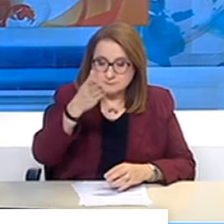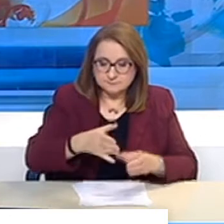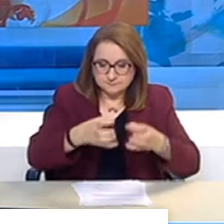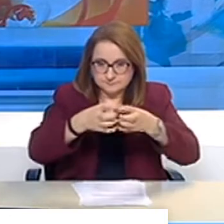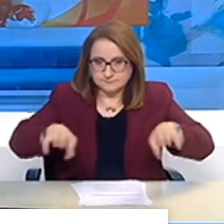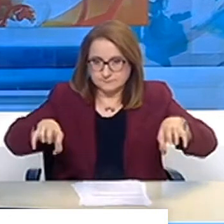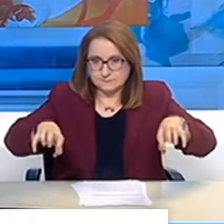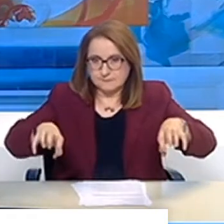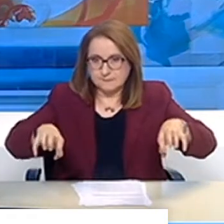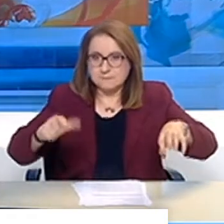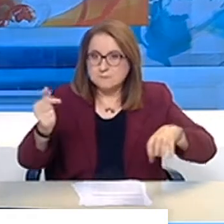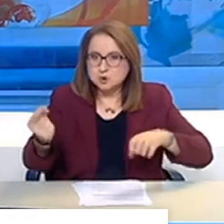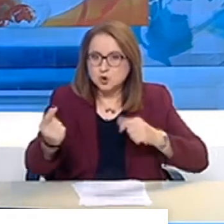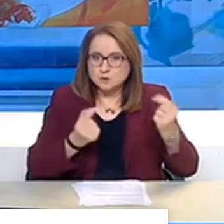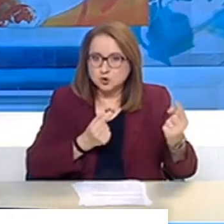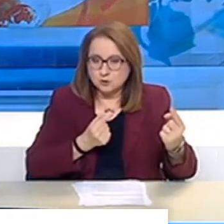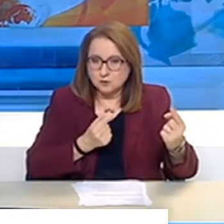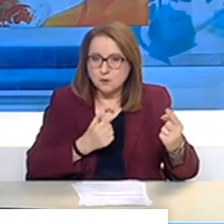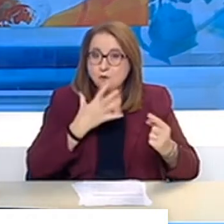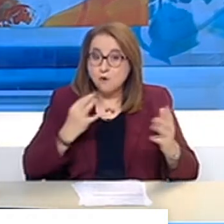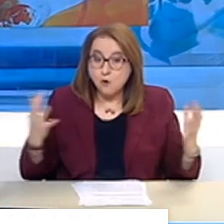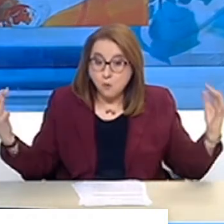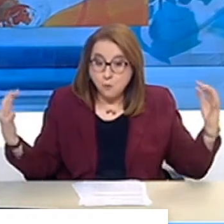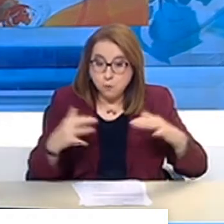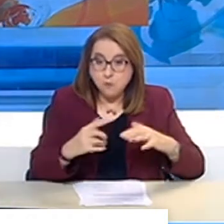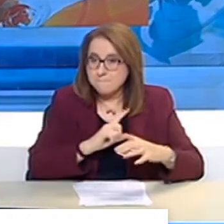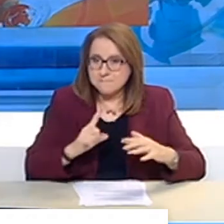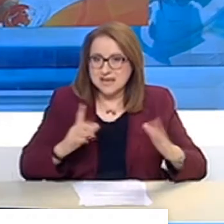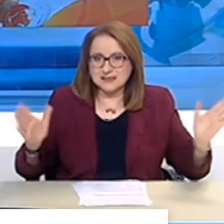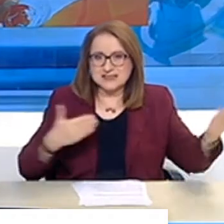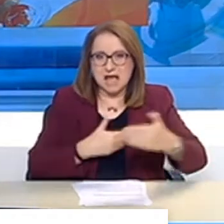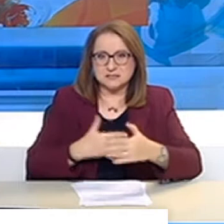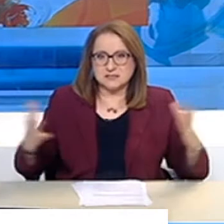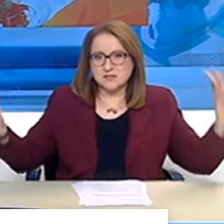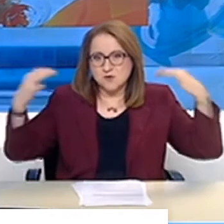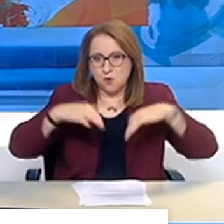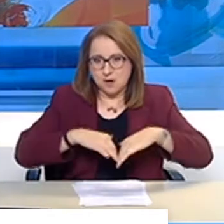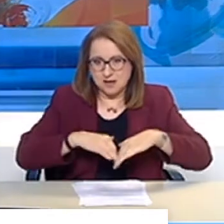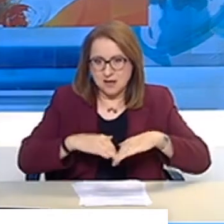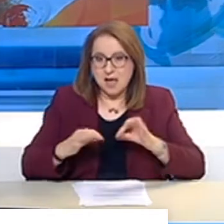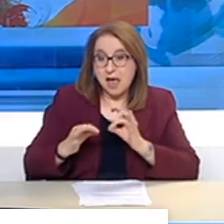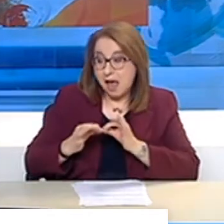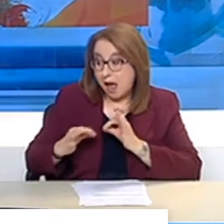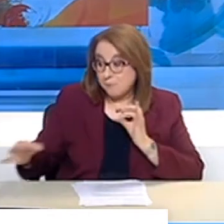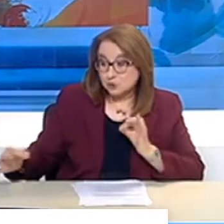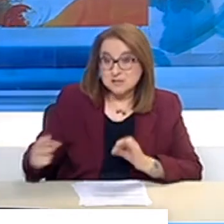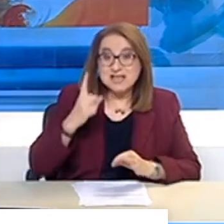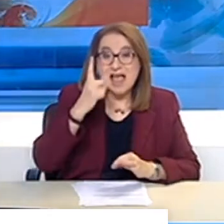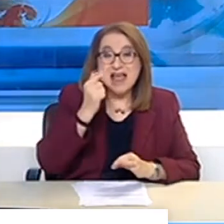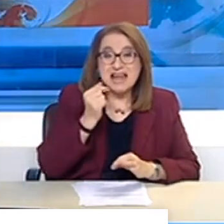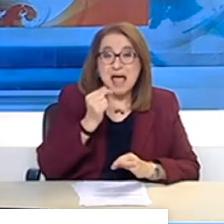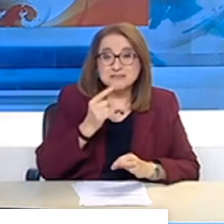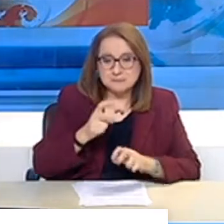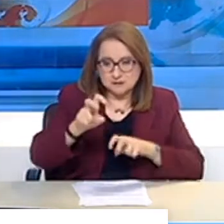στόχο τη μείωση του συγχρονισμού εντός της ίδιας αίθουσας. Η απόσταση μεταξύ των μαθητών θα πρέπει να